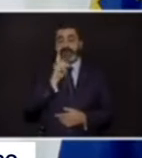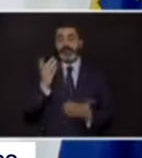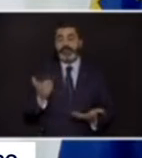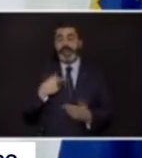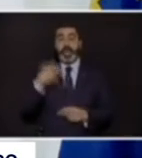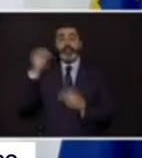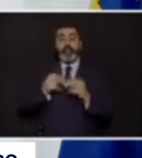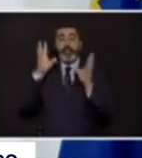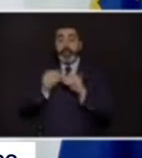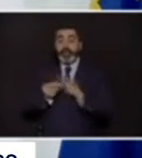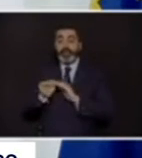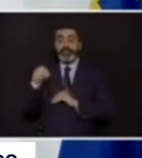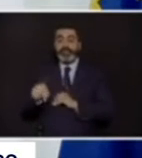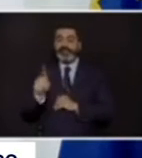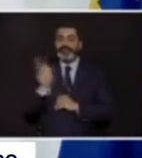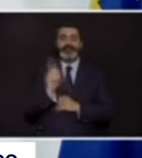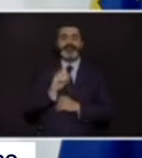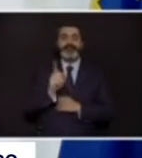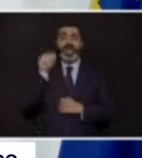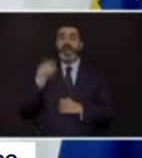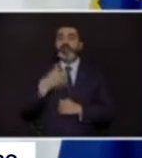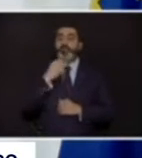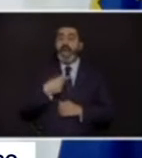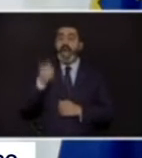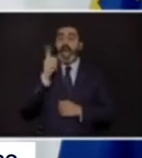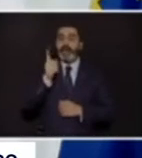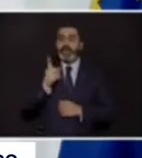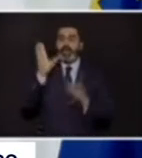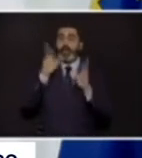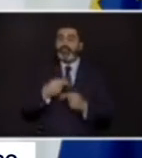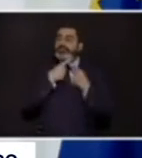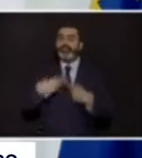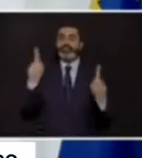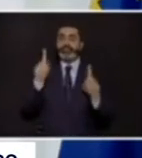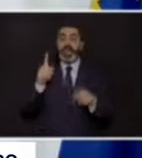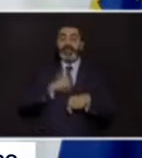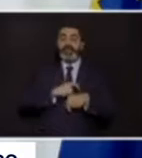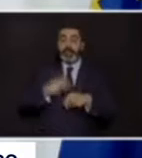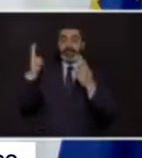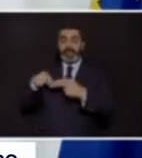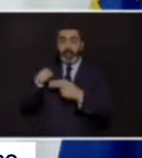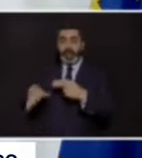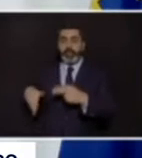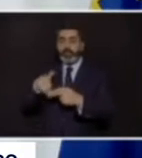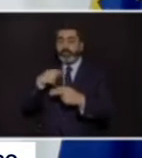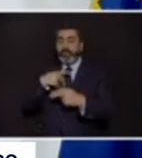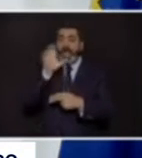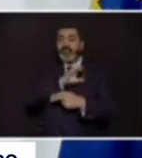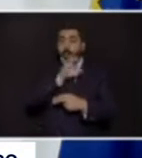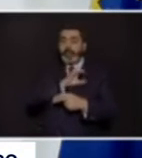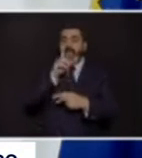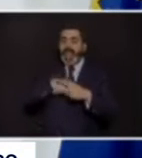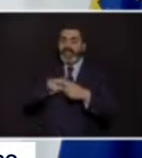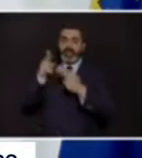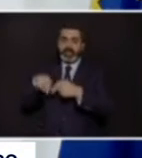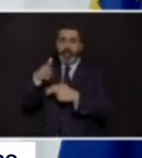μεταναστευτικό. Συνιστά μια ασύμμετρη απειλή στα ανατολικά σύνορα της Ελλάδος, που είναι και σύνορα της Ευρώπης.